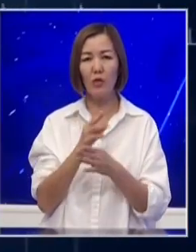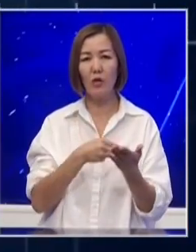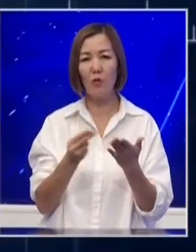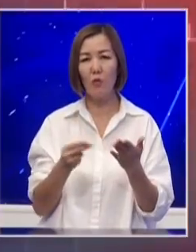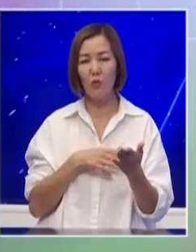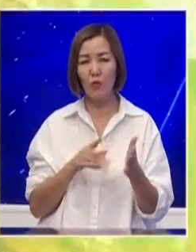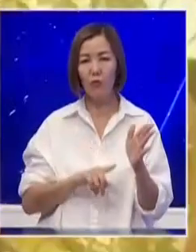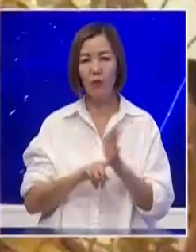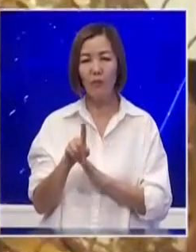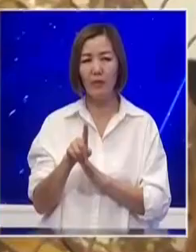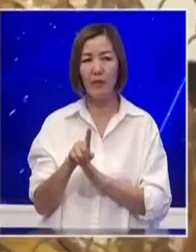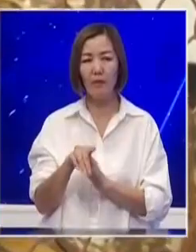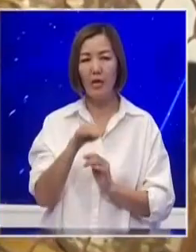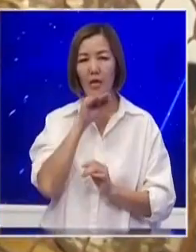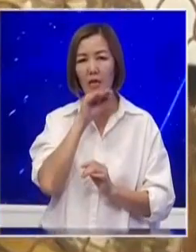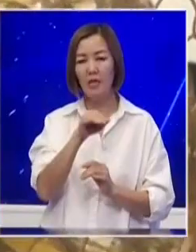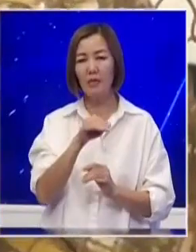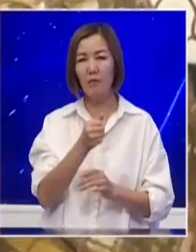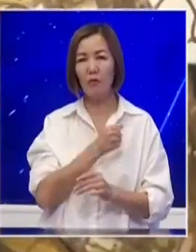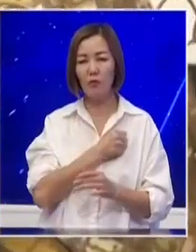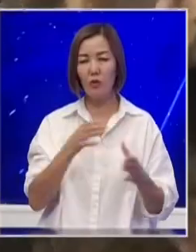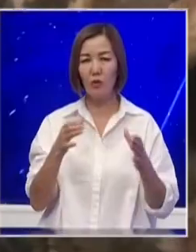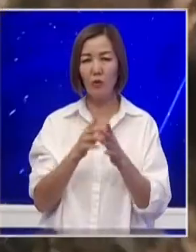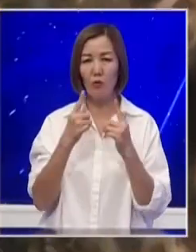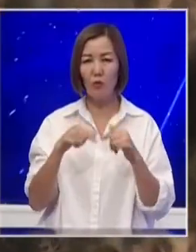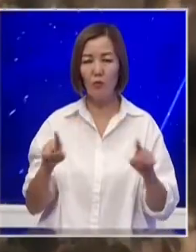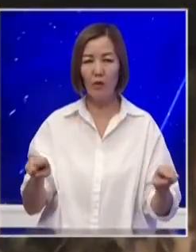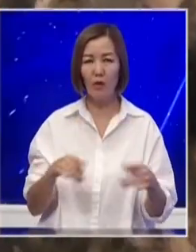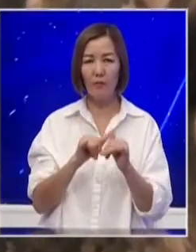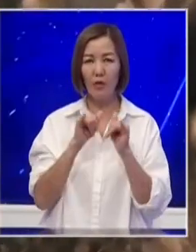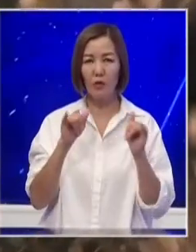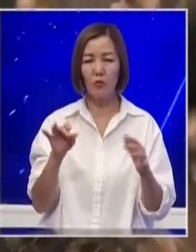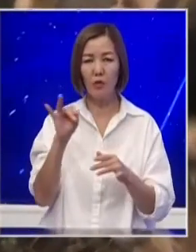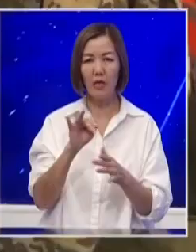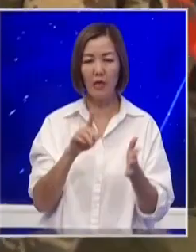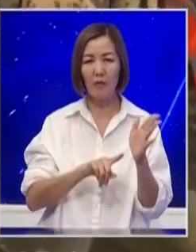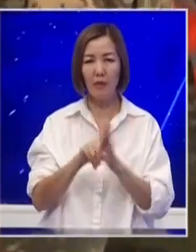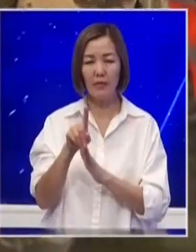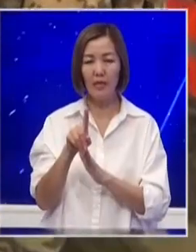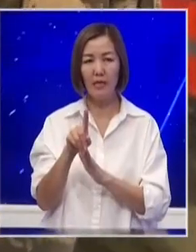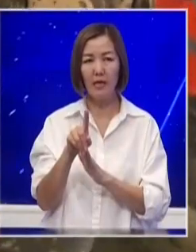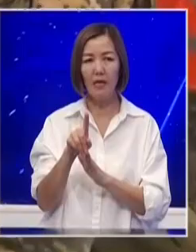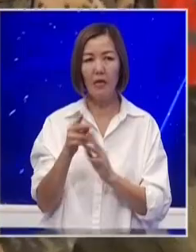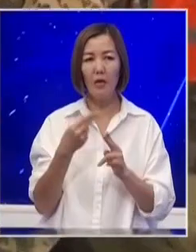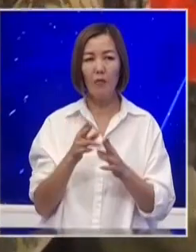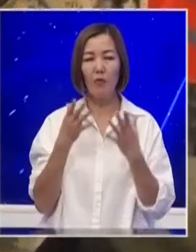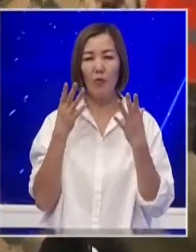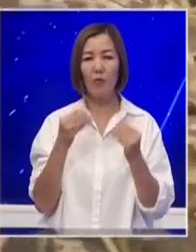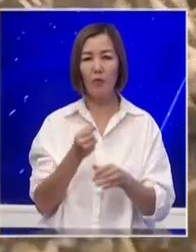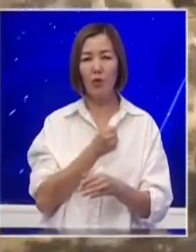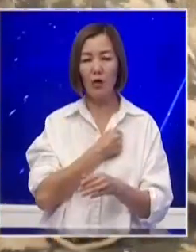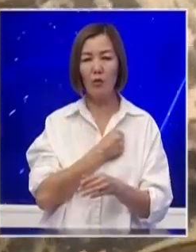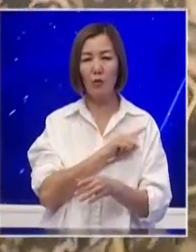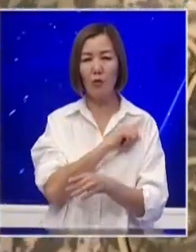Осы уақыттан бері кәсіби сержанттар құрамының қалыптасуы мен даму тарихы басталды. Әрі бұл күн қарулы